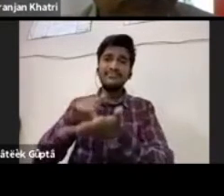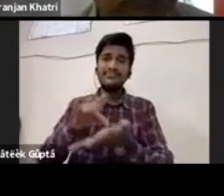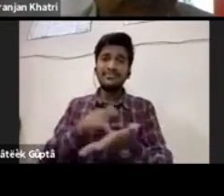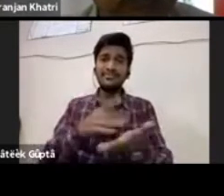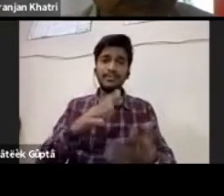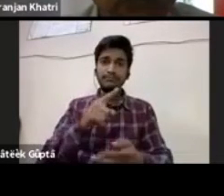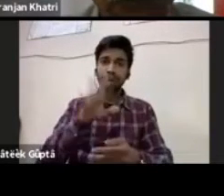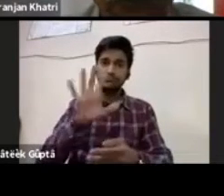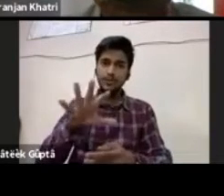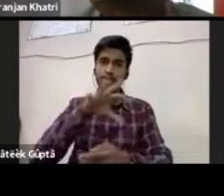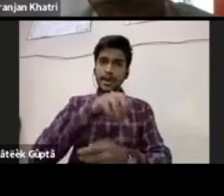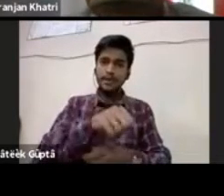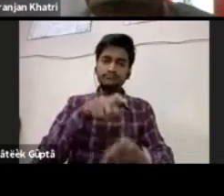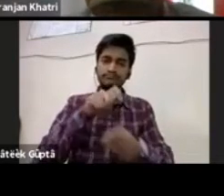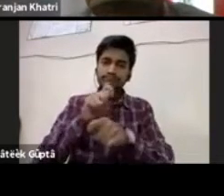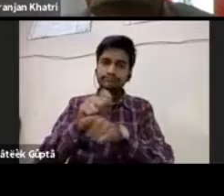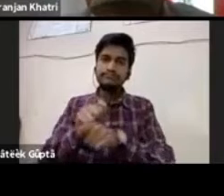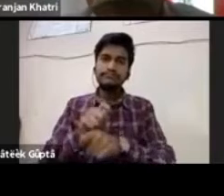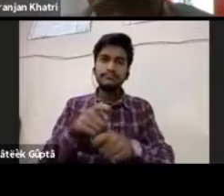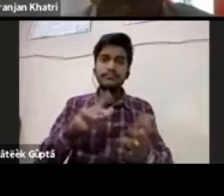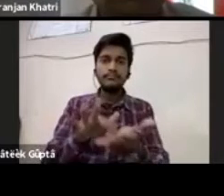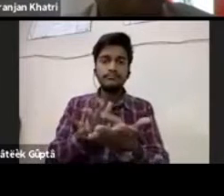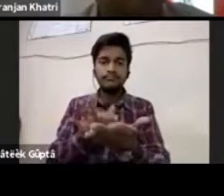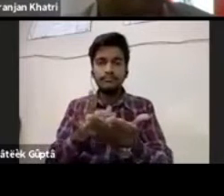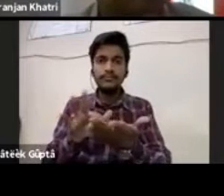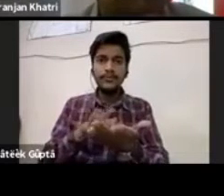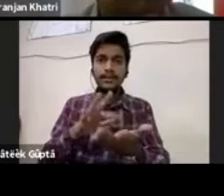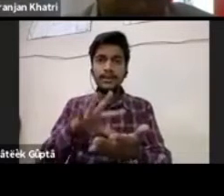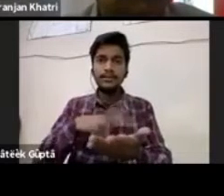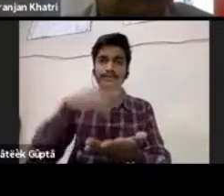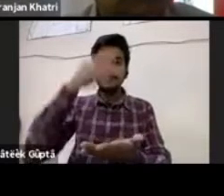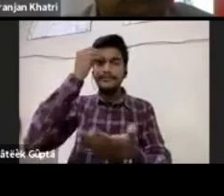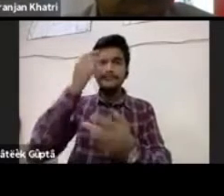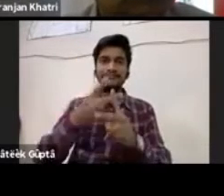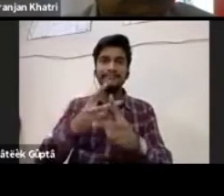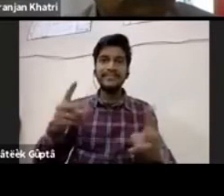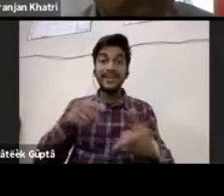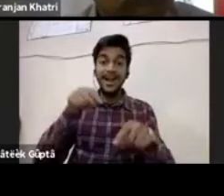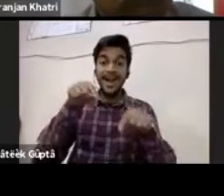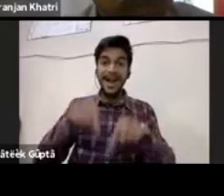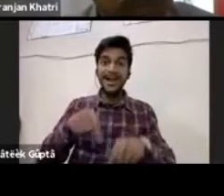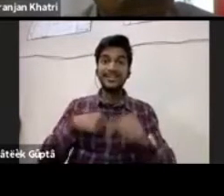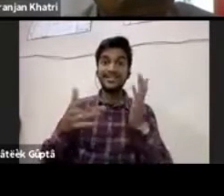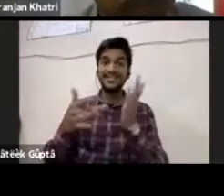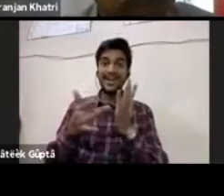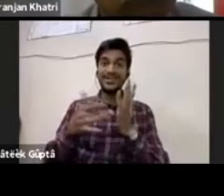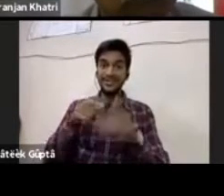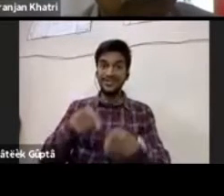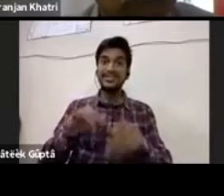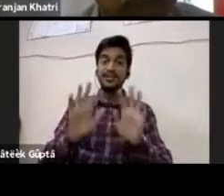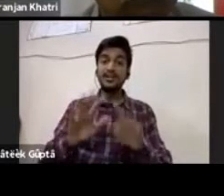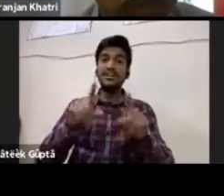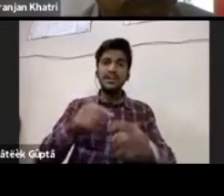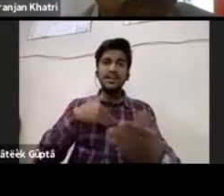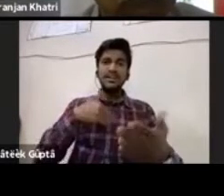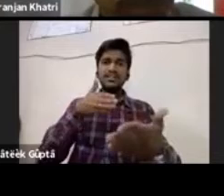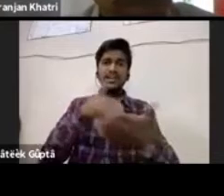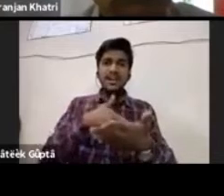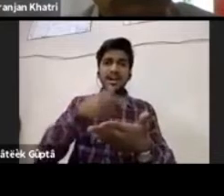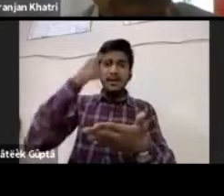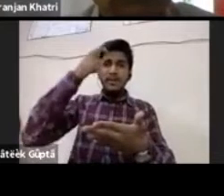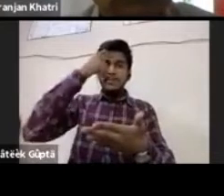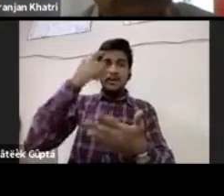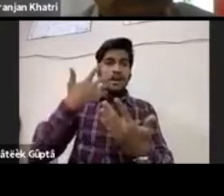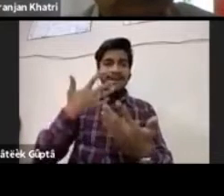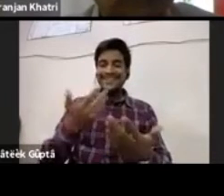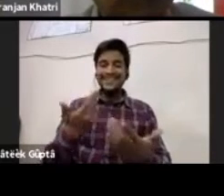पाए, दैट इज। और उसके लिए आज जैसे हमें टेक्नोलॉजी है, बट हम कहीं चैलेंज आता है, अगर कोई अचानक बैरियर